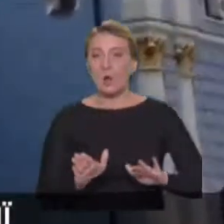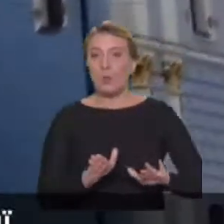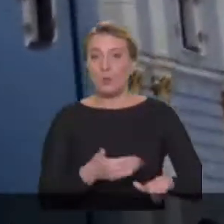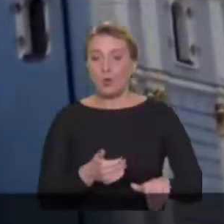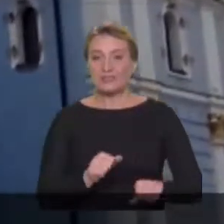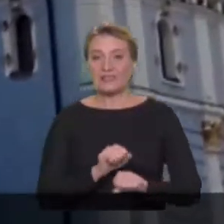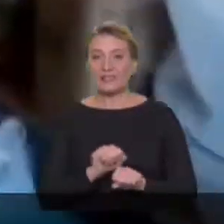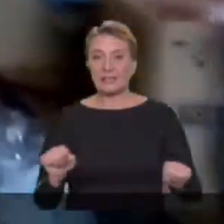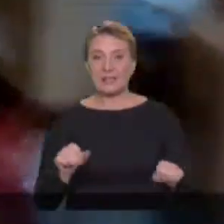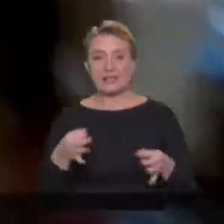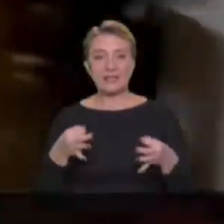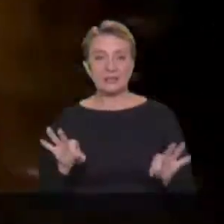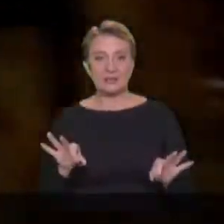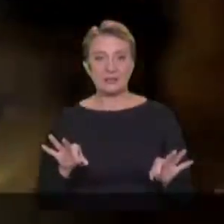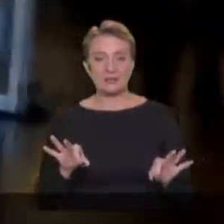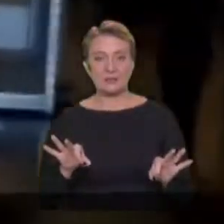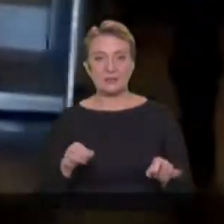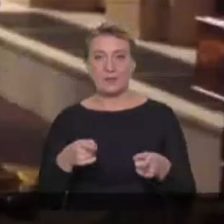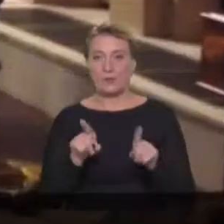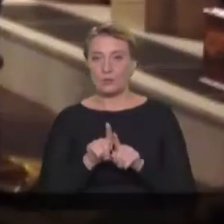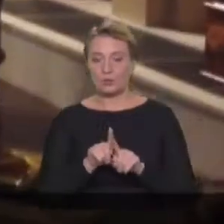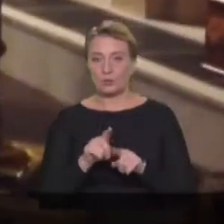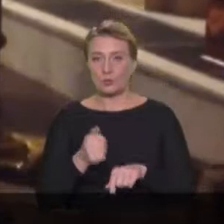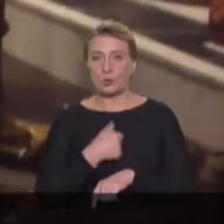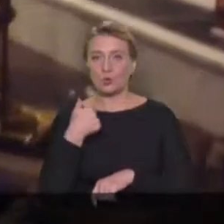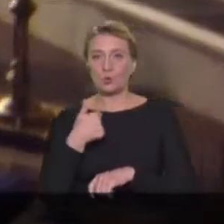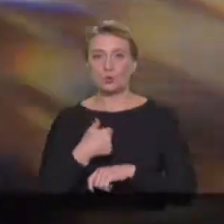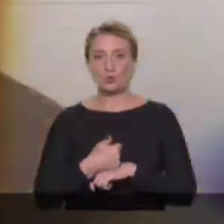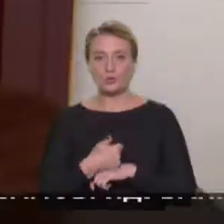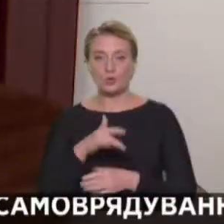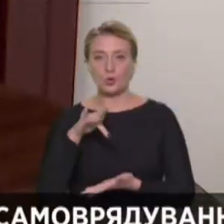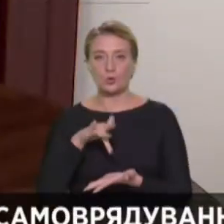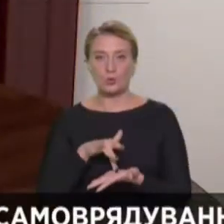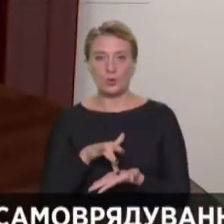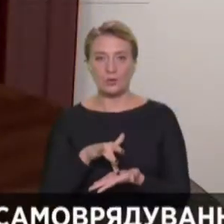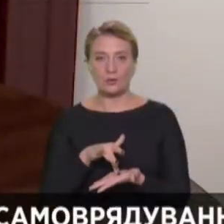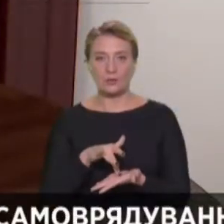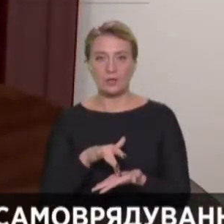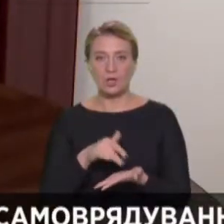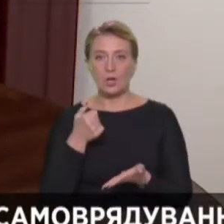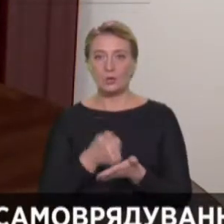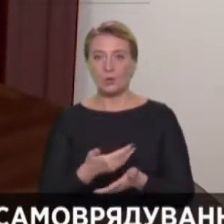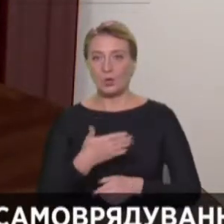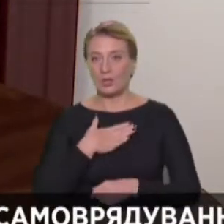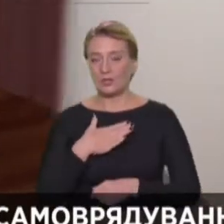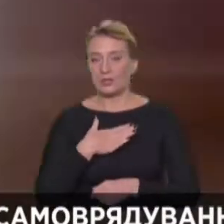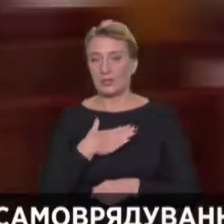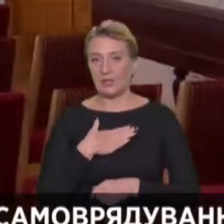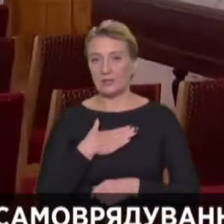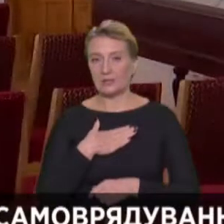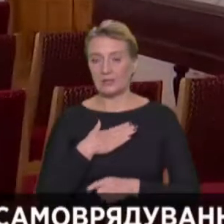Золотоверхий монастир відіграв таку ключову роль в Революції Гідності, то до нас почали ставитися з більшим